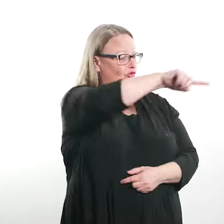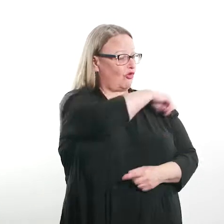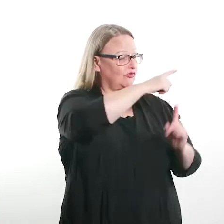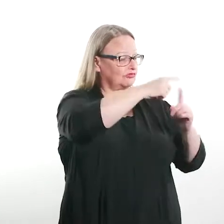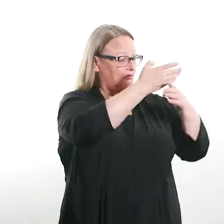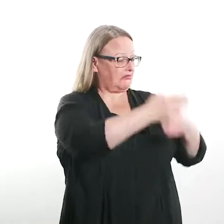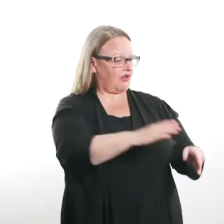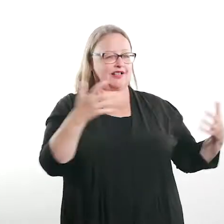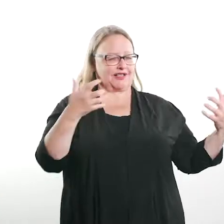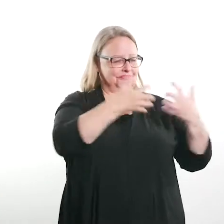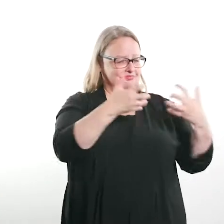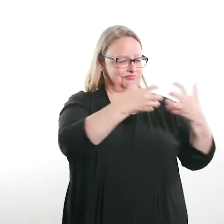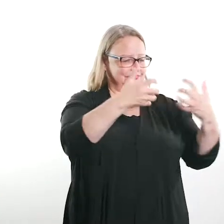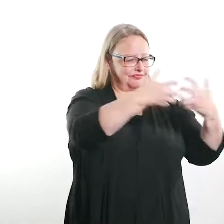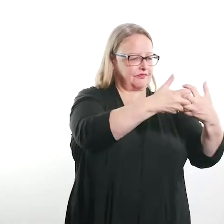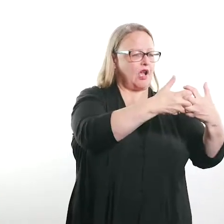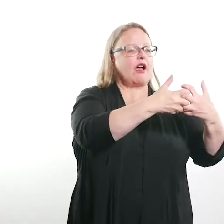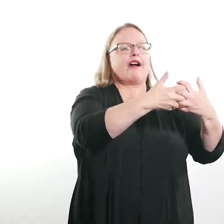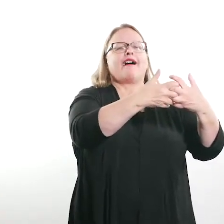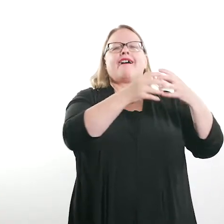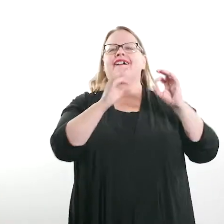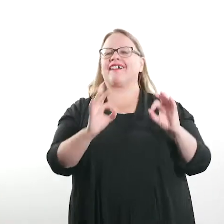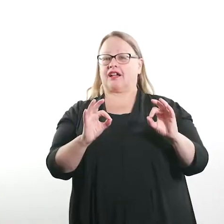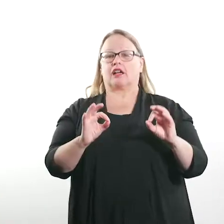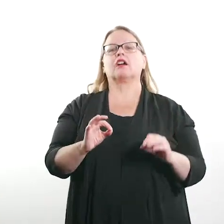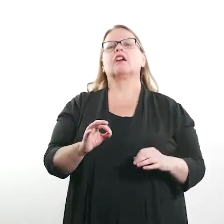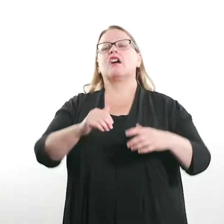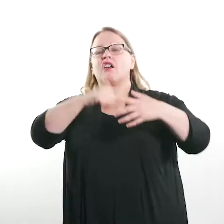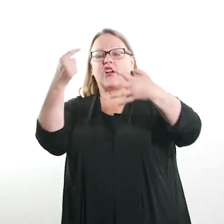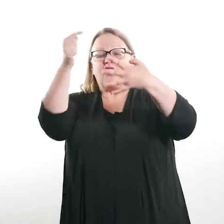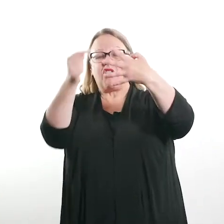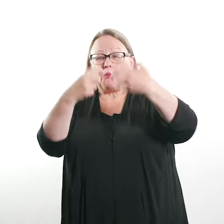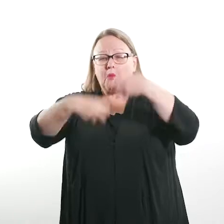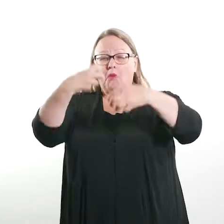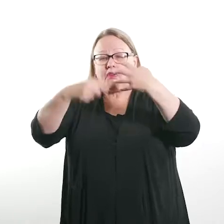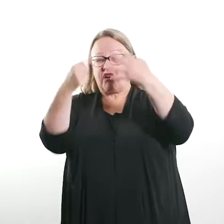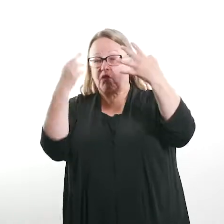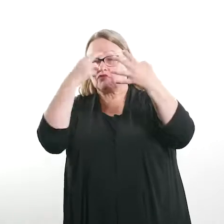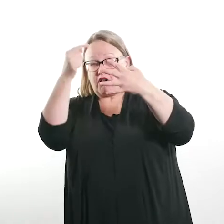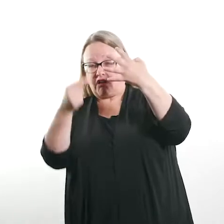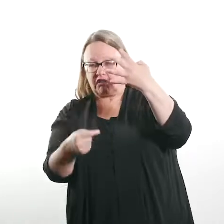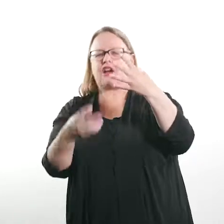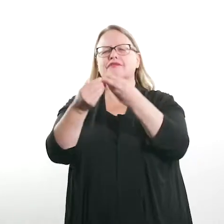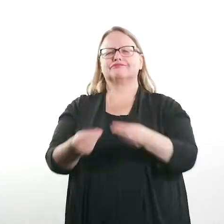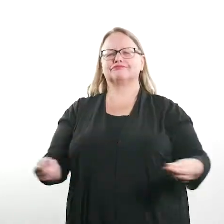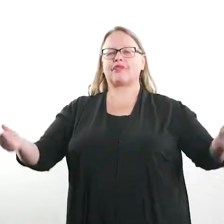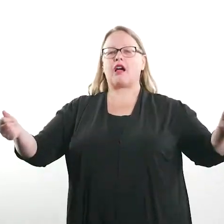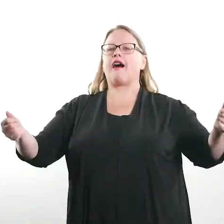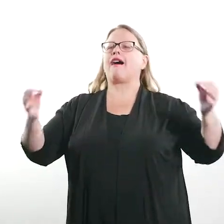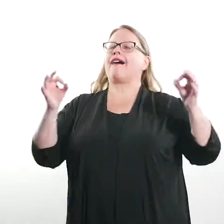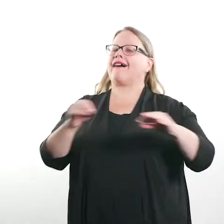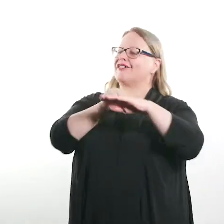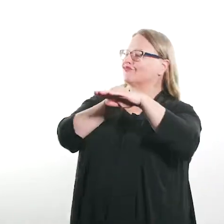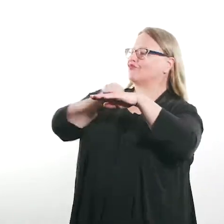avoir différentes difficultés à intégrer cette technologie-là dans l'environnement de travail de l'employé, parce que, pour mille et une raisons, les environnements ne